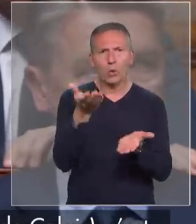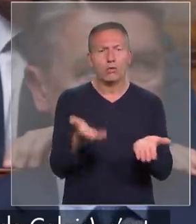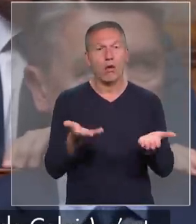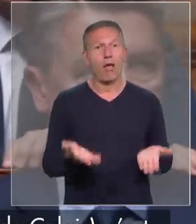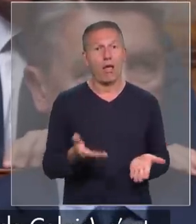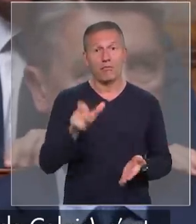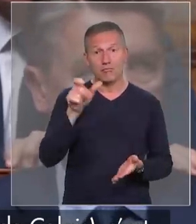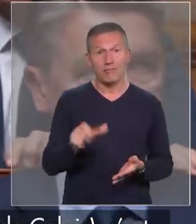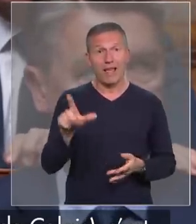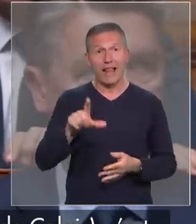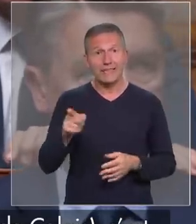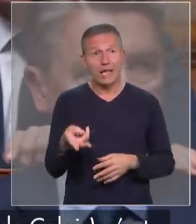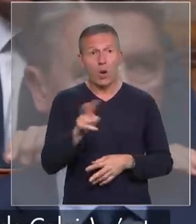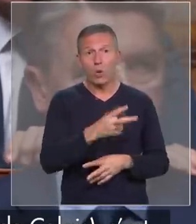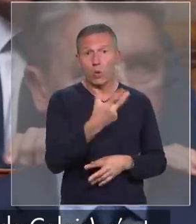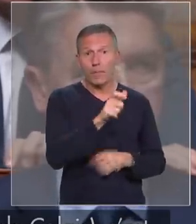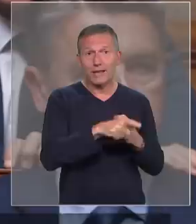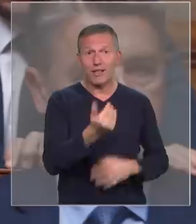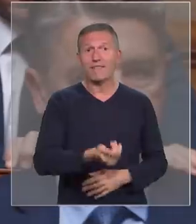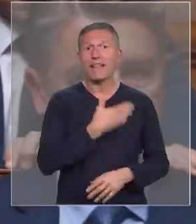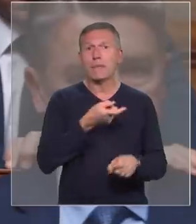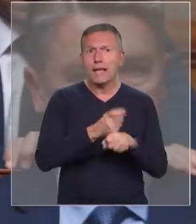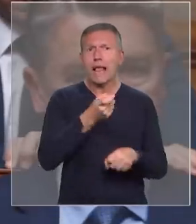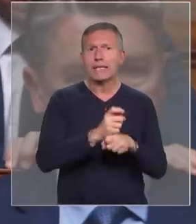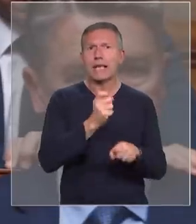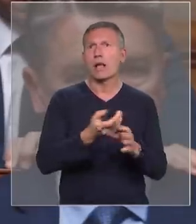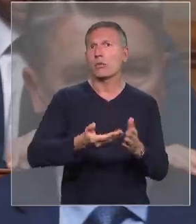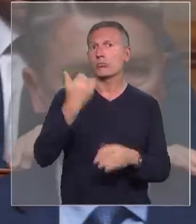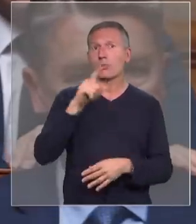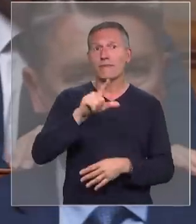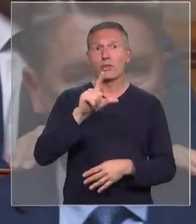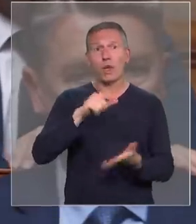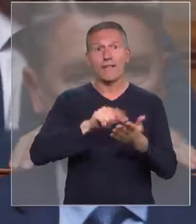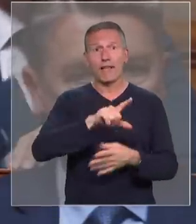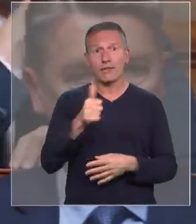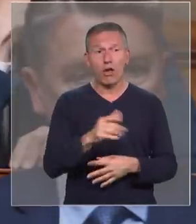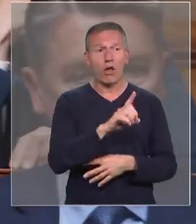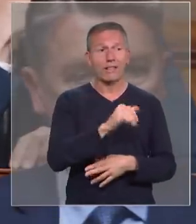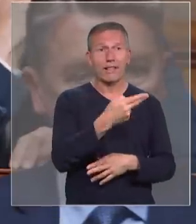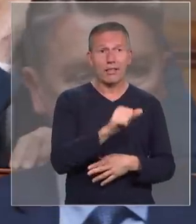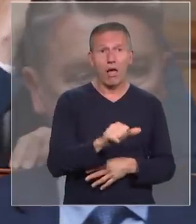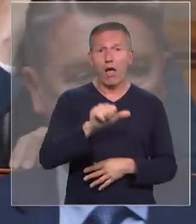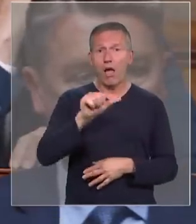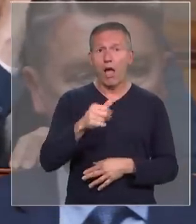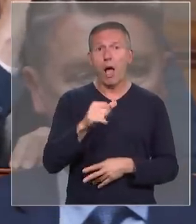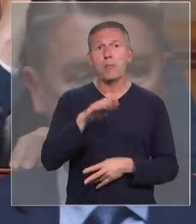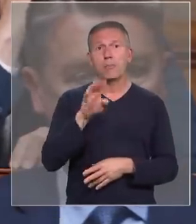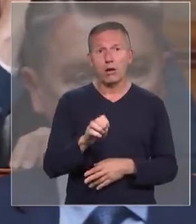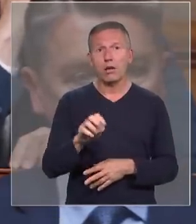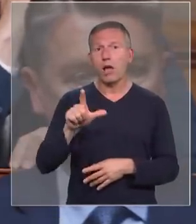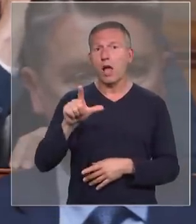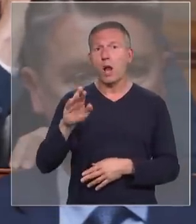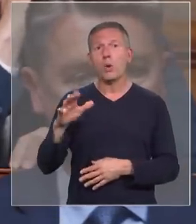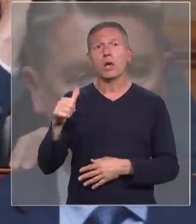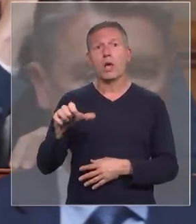à l'INSEE et aux trois autres victimes du harcèlement depuis 2021, Dina, Ambre et Lucas, et à leurs familles.